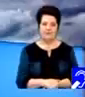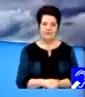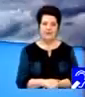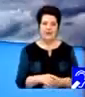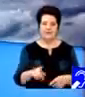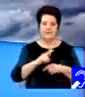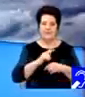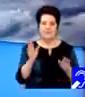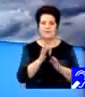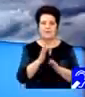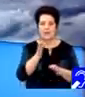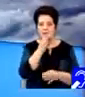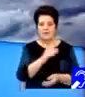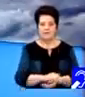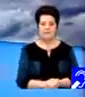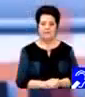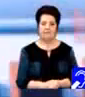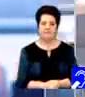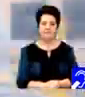Pe final să vedem cum va fi vremea mâine.